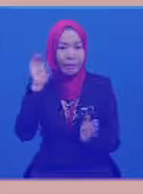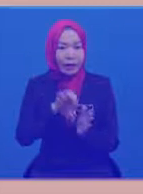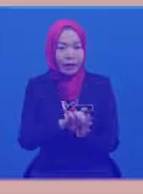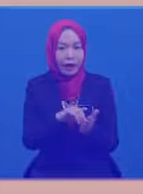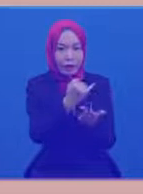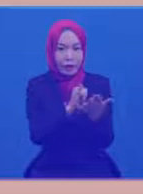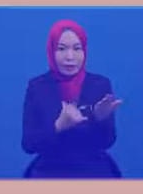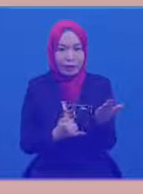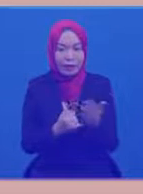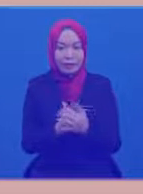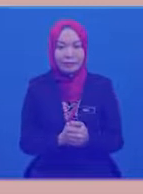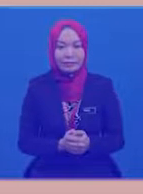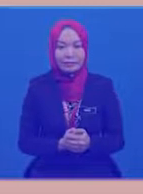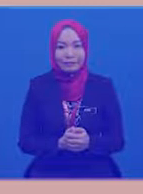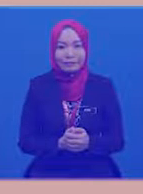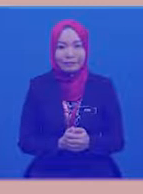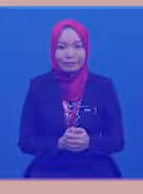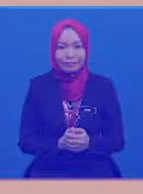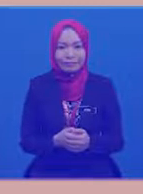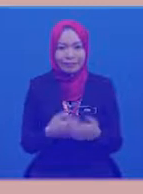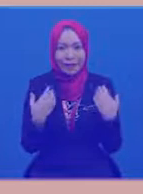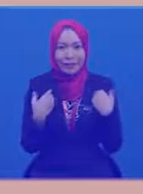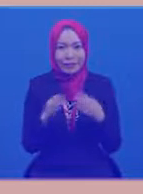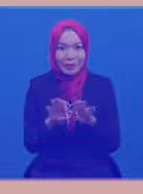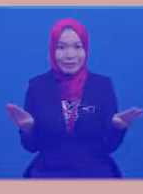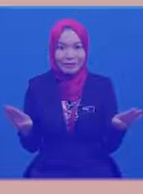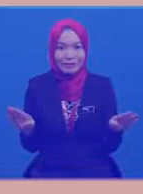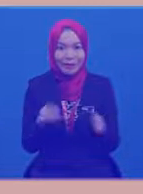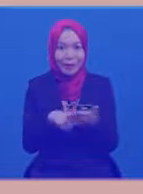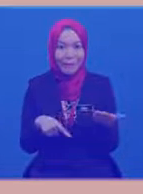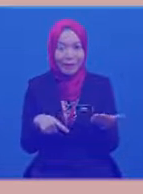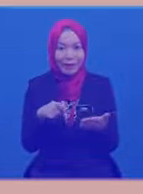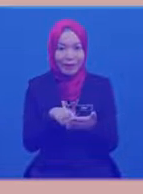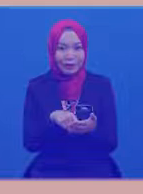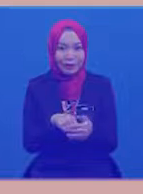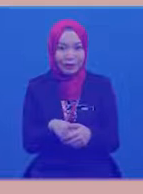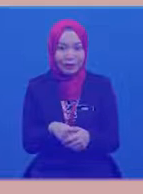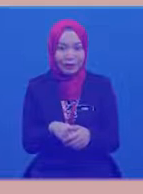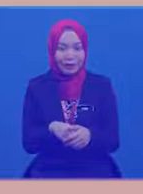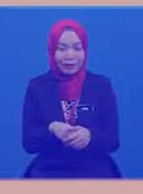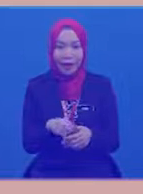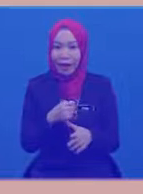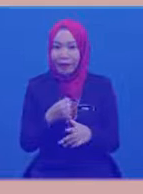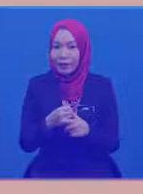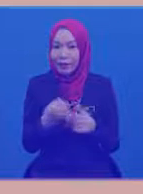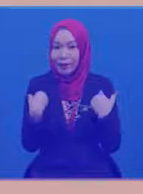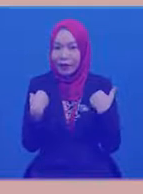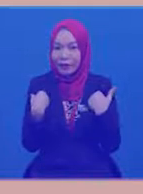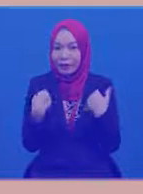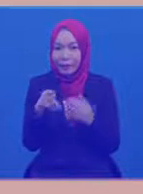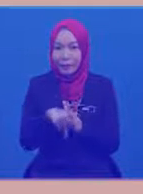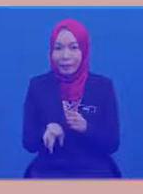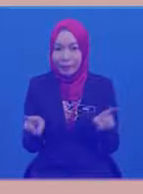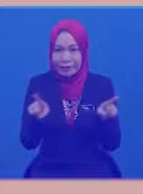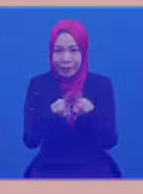persamaan antara gambar A dengan gambar B? Apa? Tiada persamaan? Cuba lihat